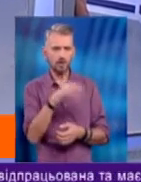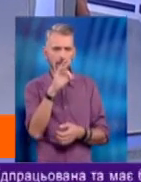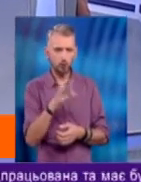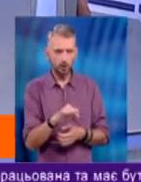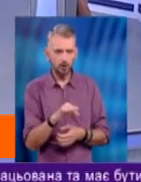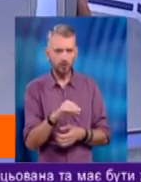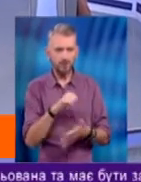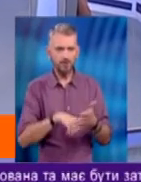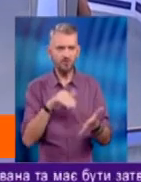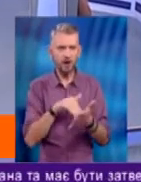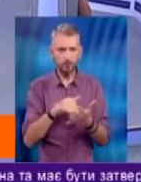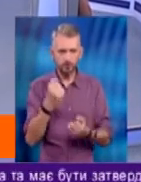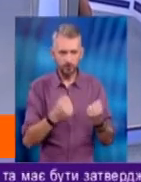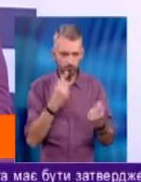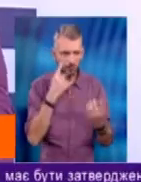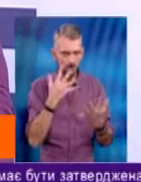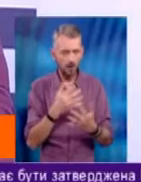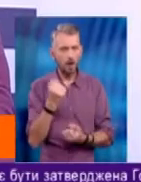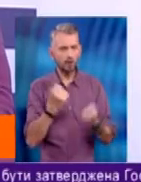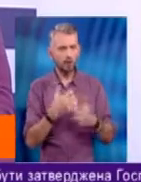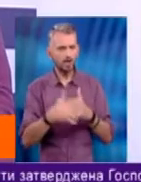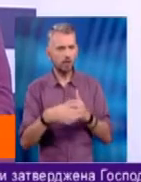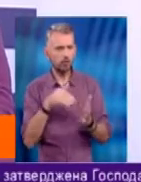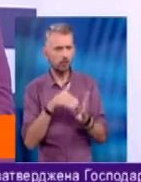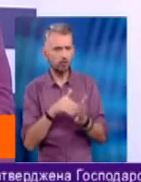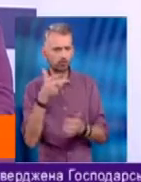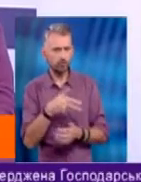130% від вартості автомобіля. Вважайте, автомобіль середньої вартості 3